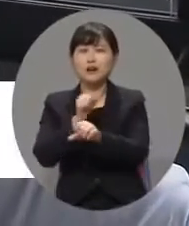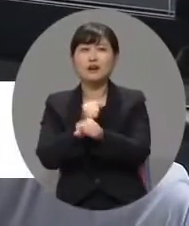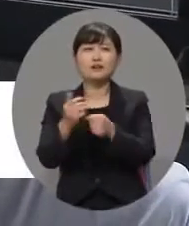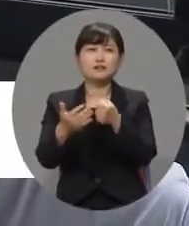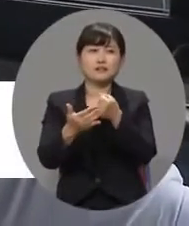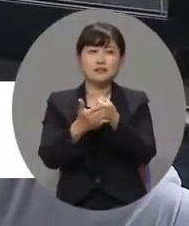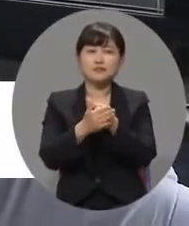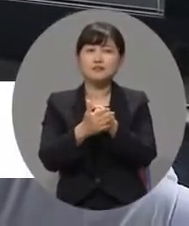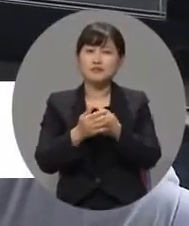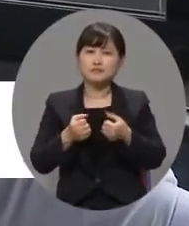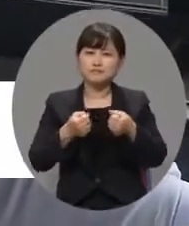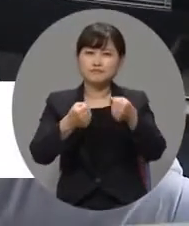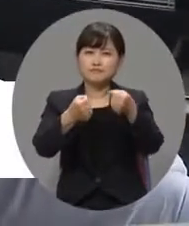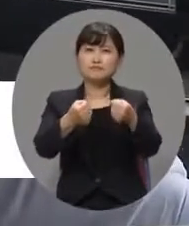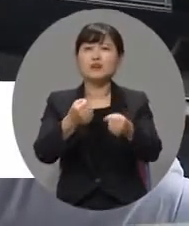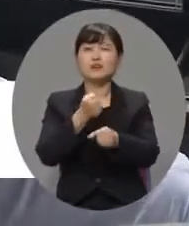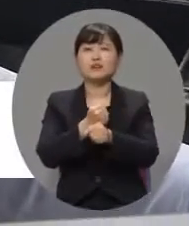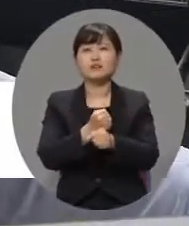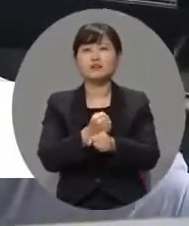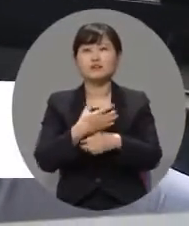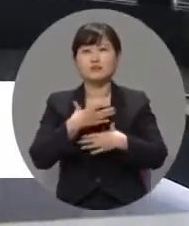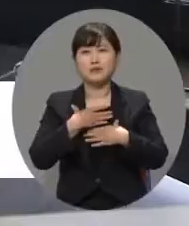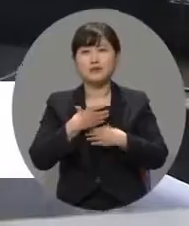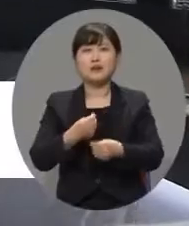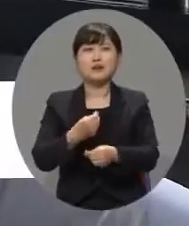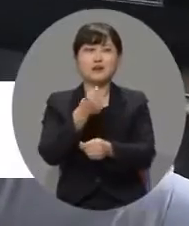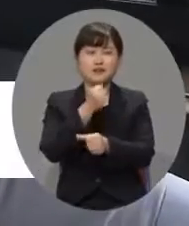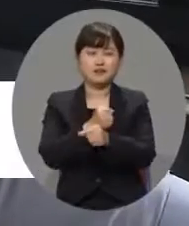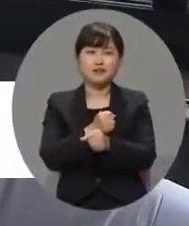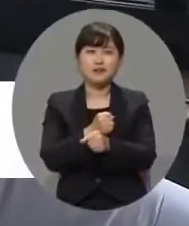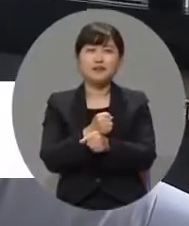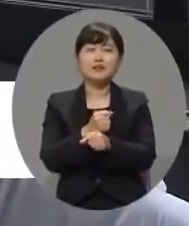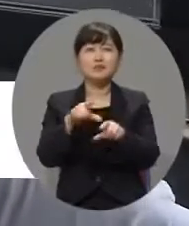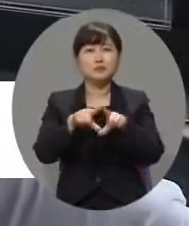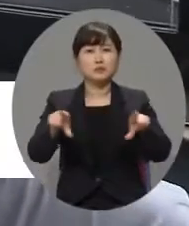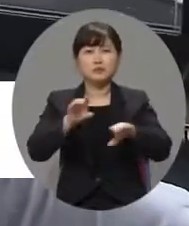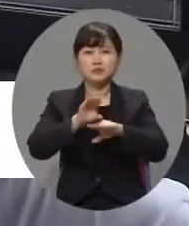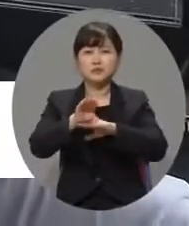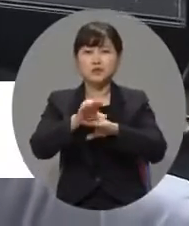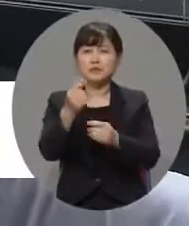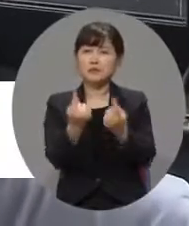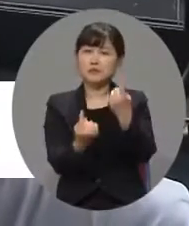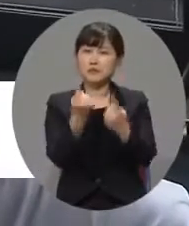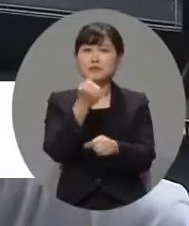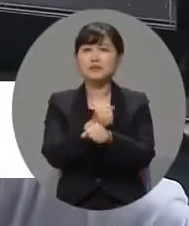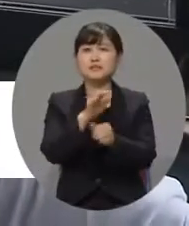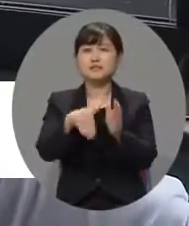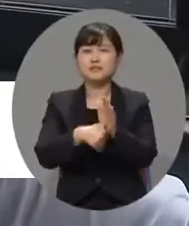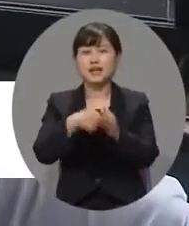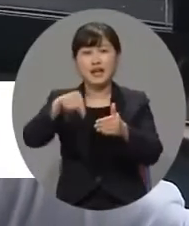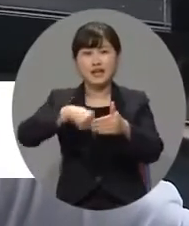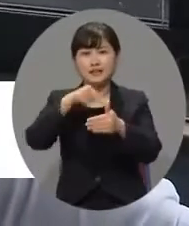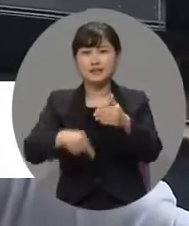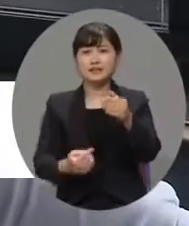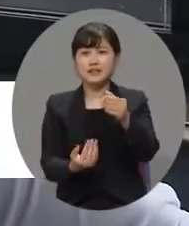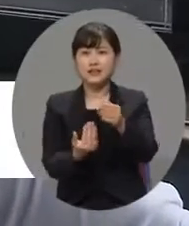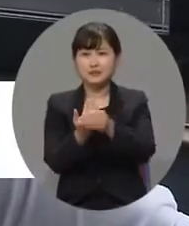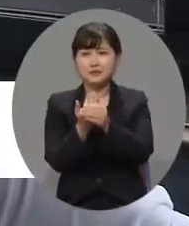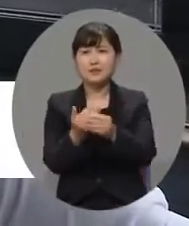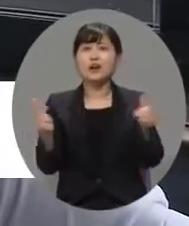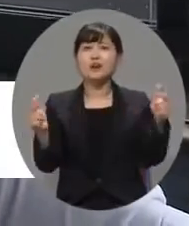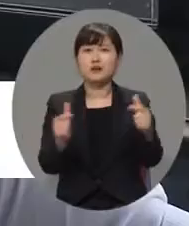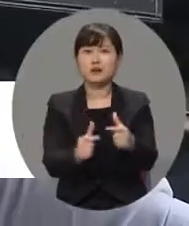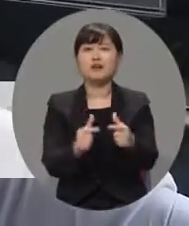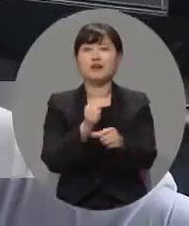스타트도 부드럽고 주행도 부드럽기 때문에 그 일반 차량에 비해서 차내 안전사고가 월등히